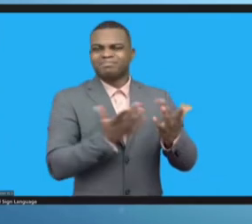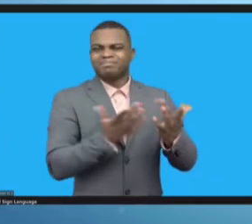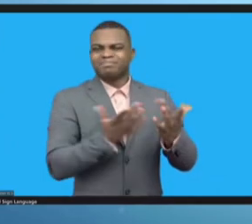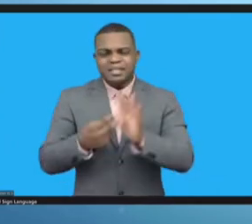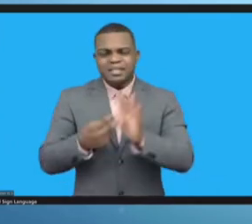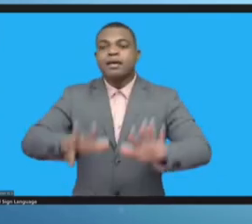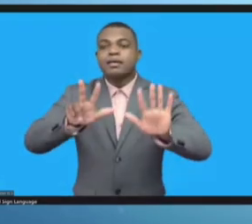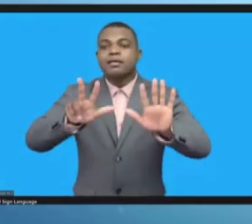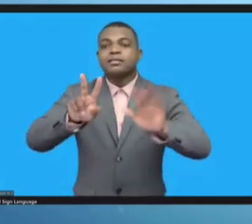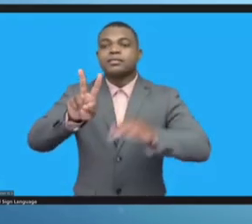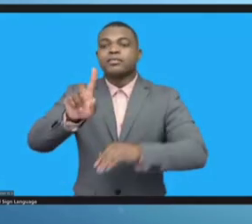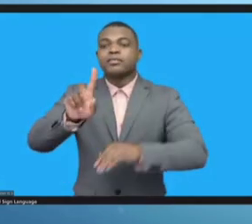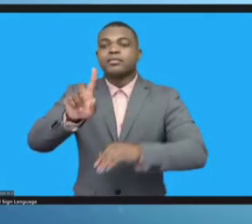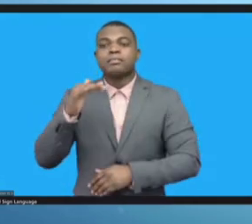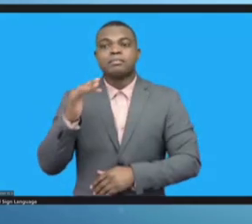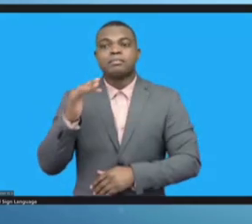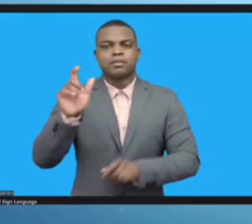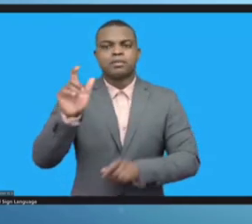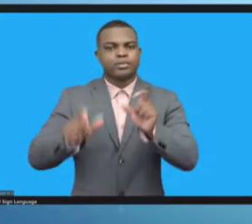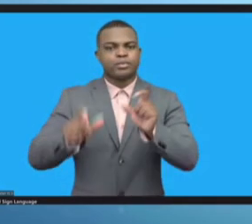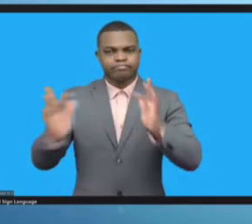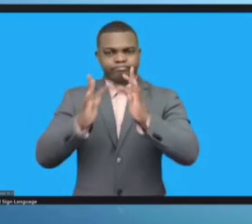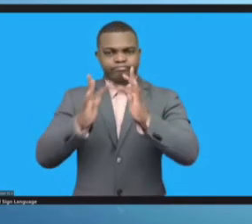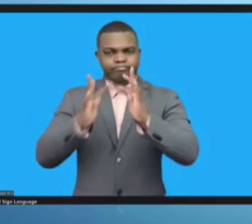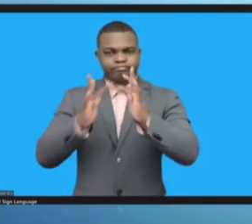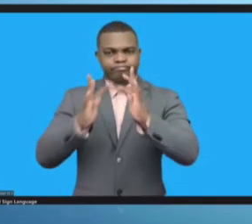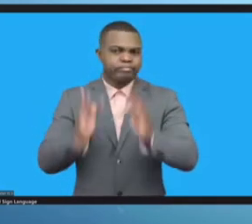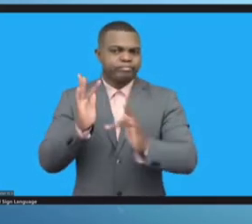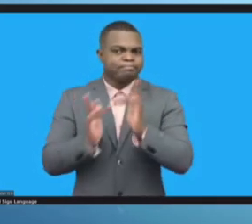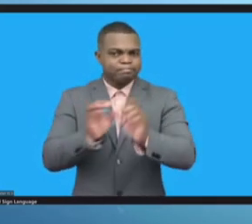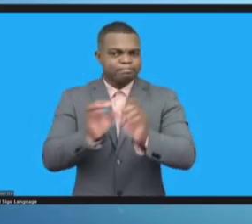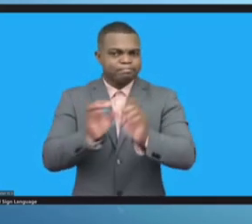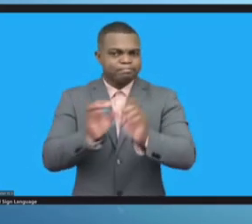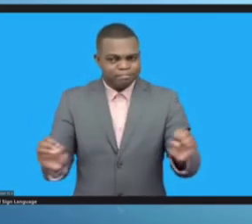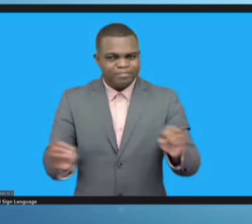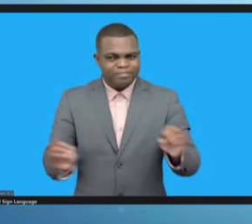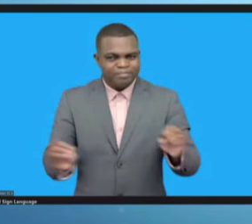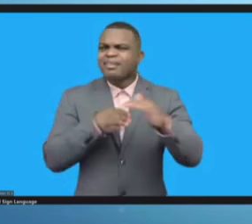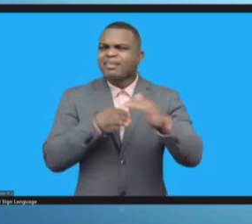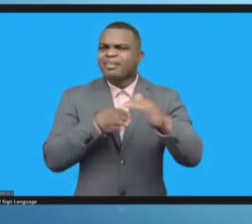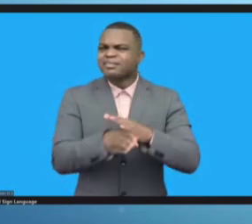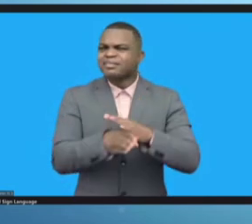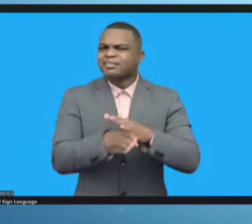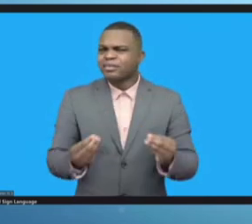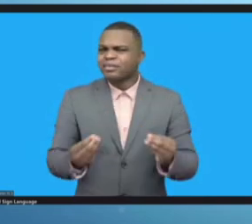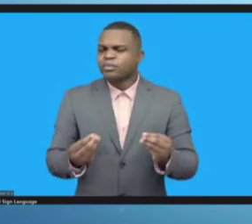rapproche des zones rurales en s'éloignant des villes. De plus,